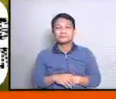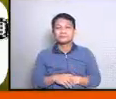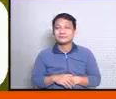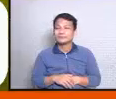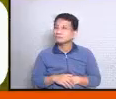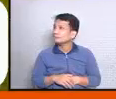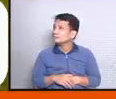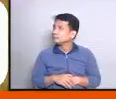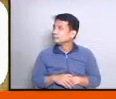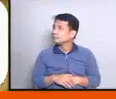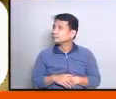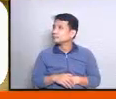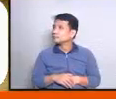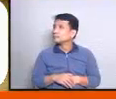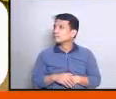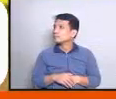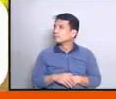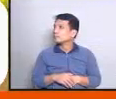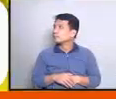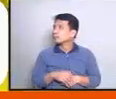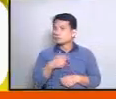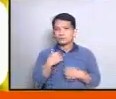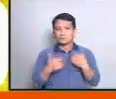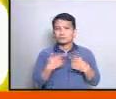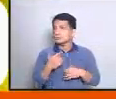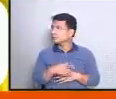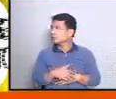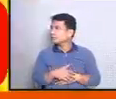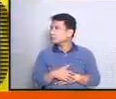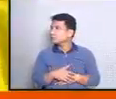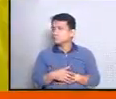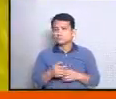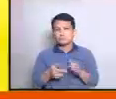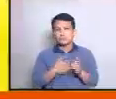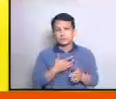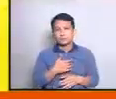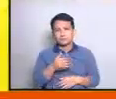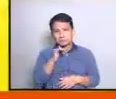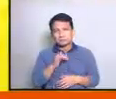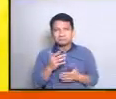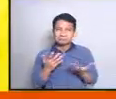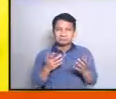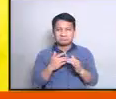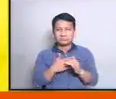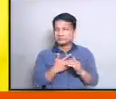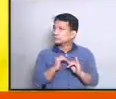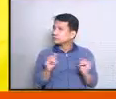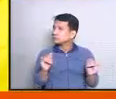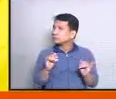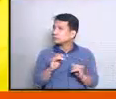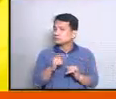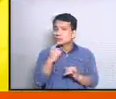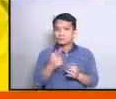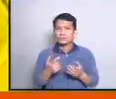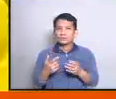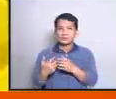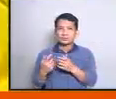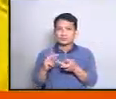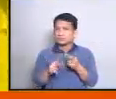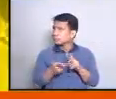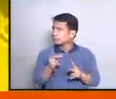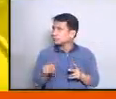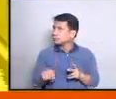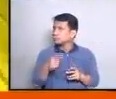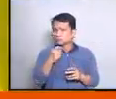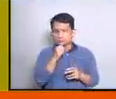Ang ano, manid. Wala po, libangan lang po yun. Wala, parang lasing lang po. Si Ibanez, nakasosyo raw sa negosyo, todo tanggi